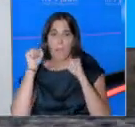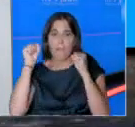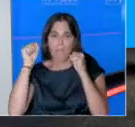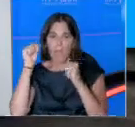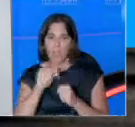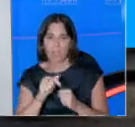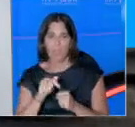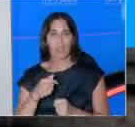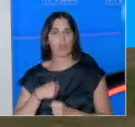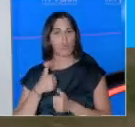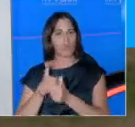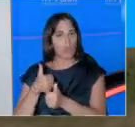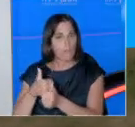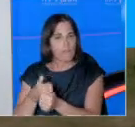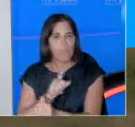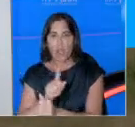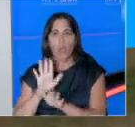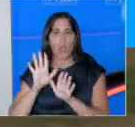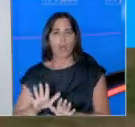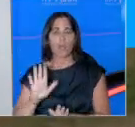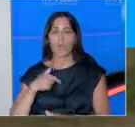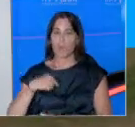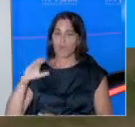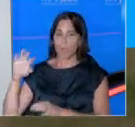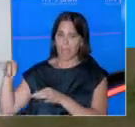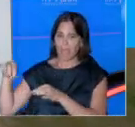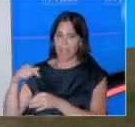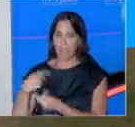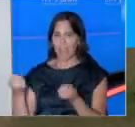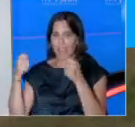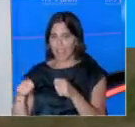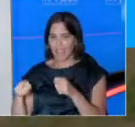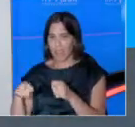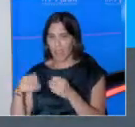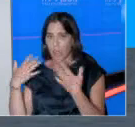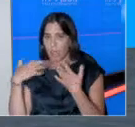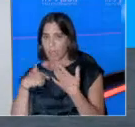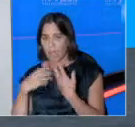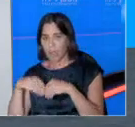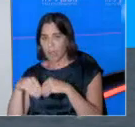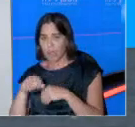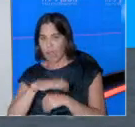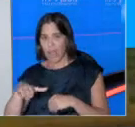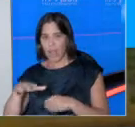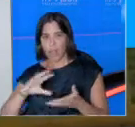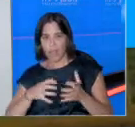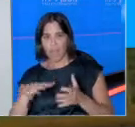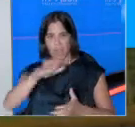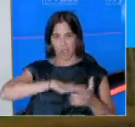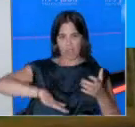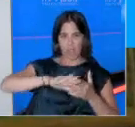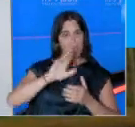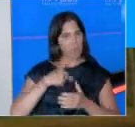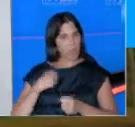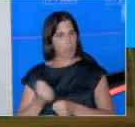מאבק עקבי, לא רק פה, גם כשבקרמיאל סגרו את פארק המשפחה לילדים מכפרים מסביב, מנחף, גם